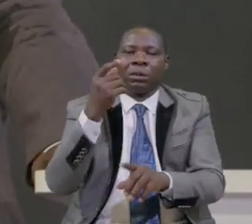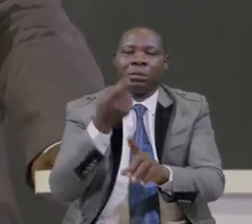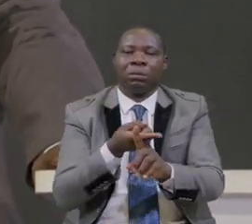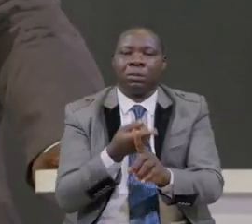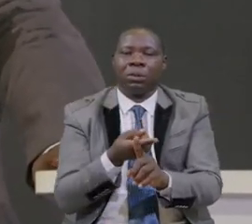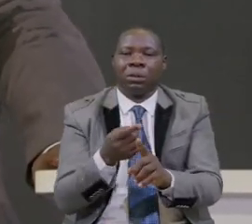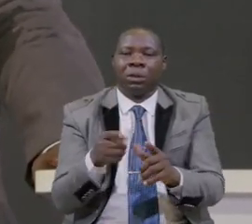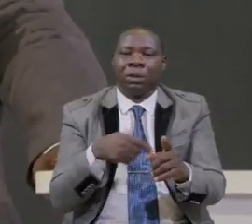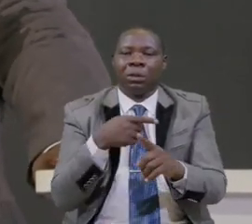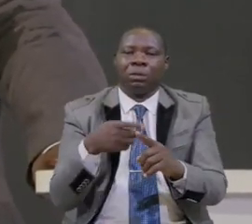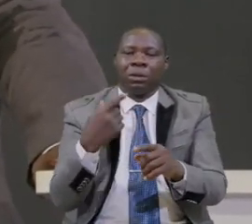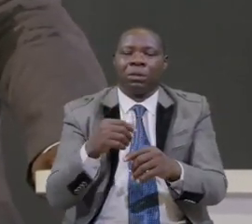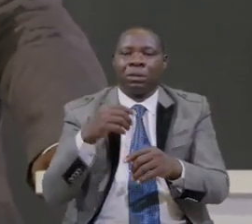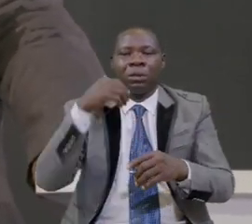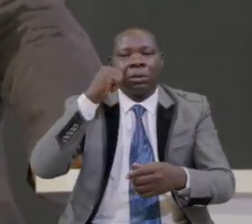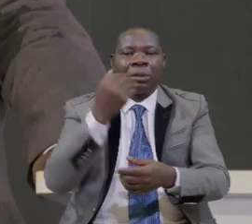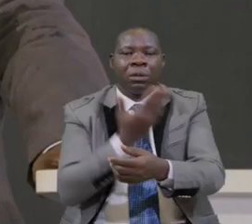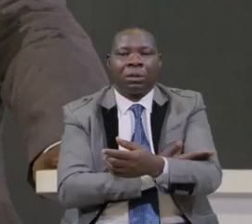quand la fille